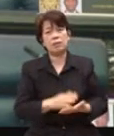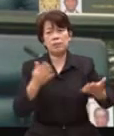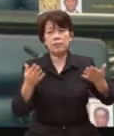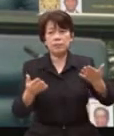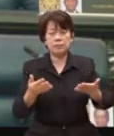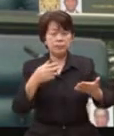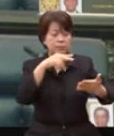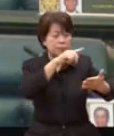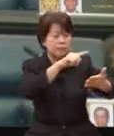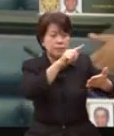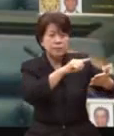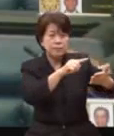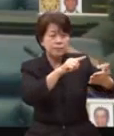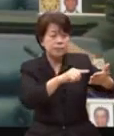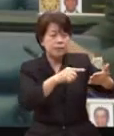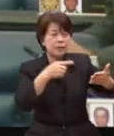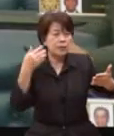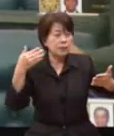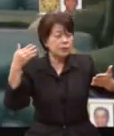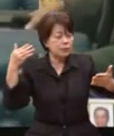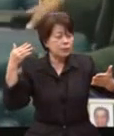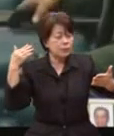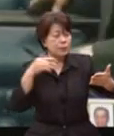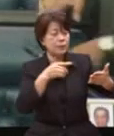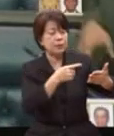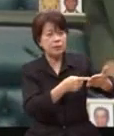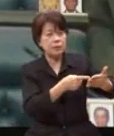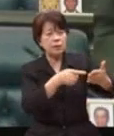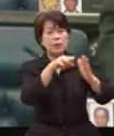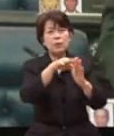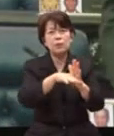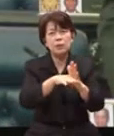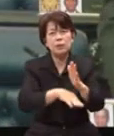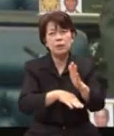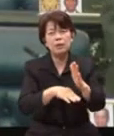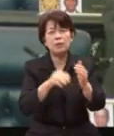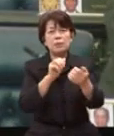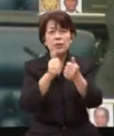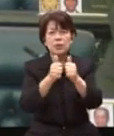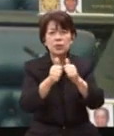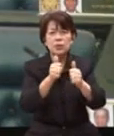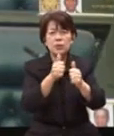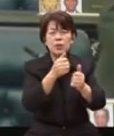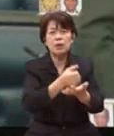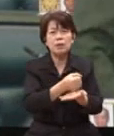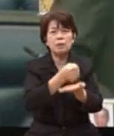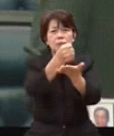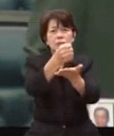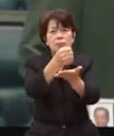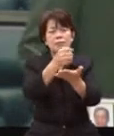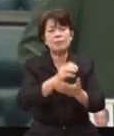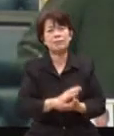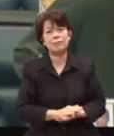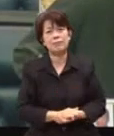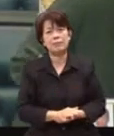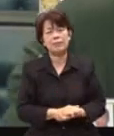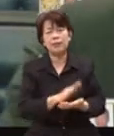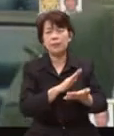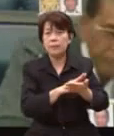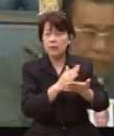bahwa dengan peruntukan yang semakin berkurangan ini adakah peruntukan Kepada